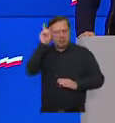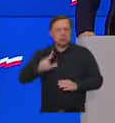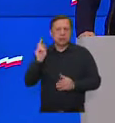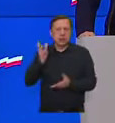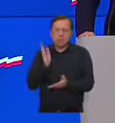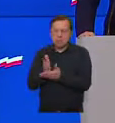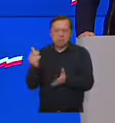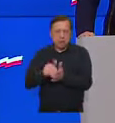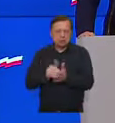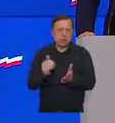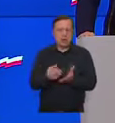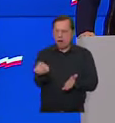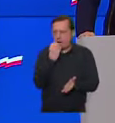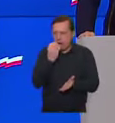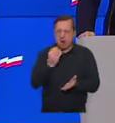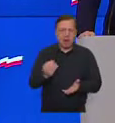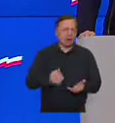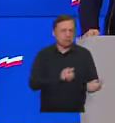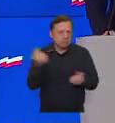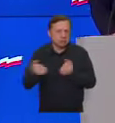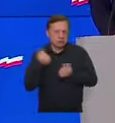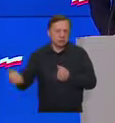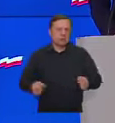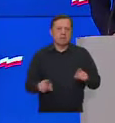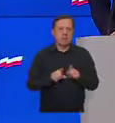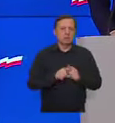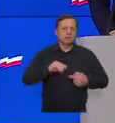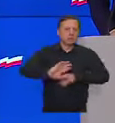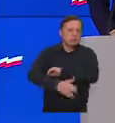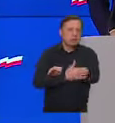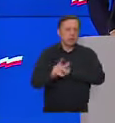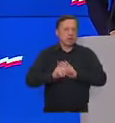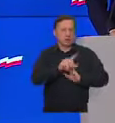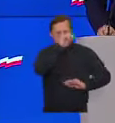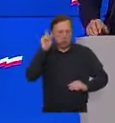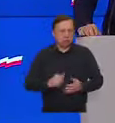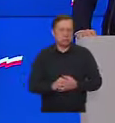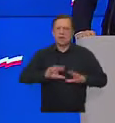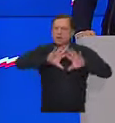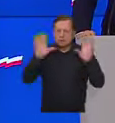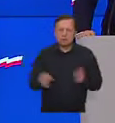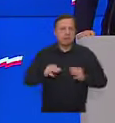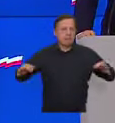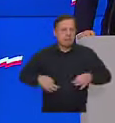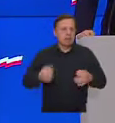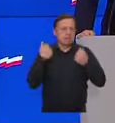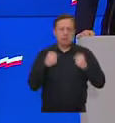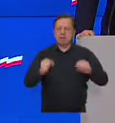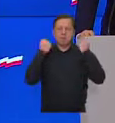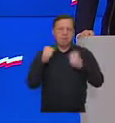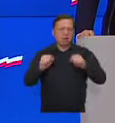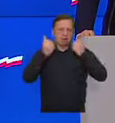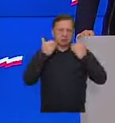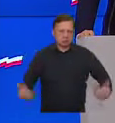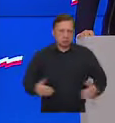roznosząc posiłki, wspierając osoby, które tego najbardziej potrzebują. Wszystkim Państwu naprawdę bardzo gorąco chciałem podziękować,